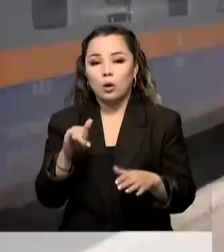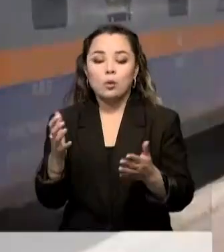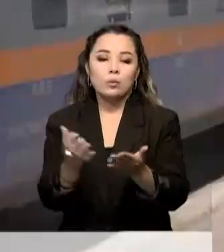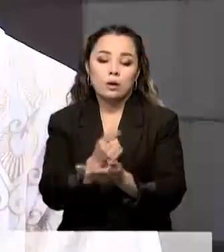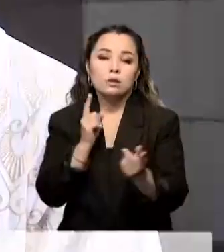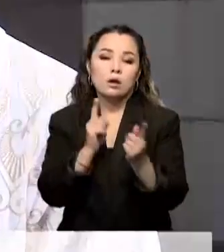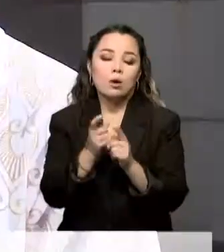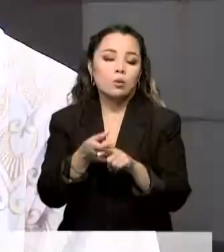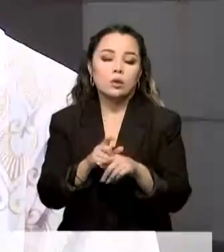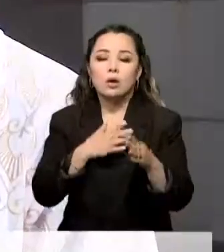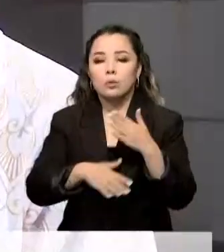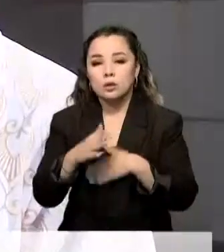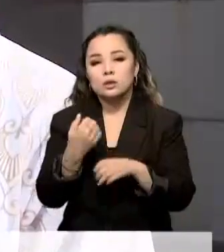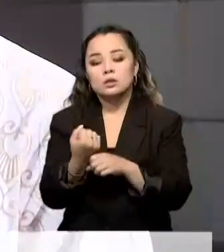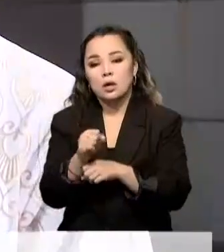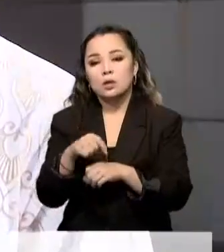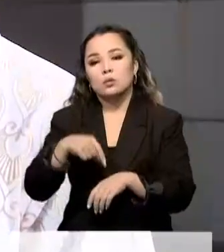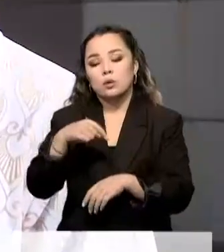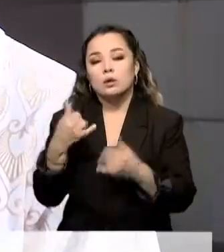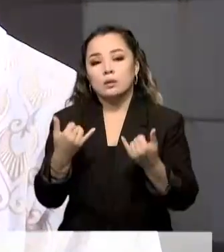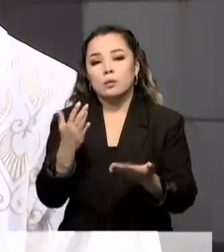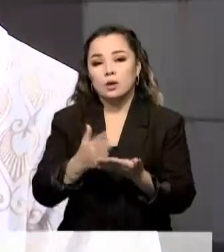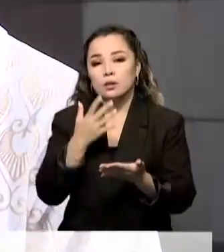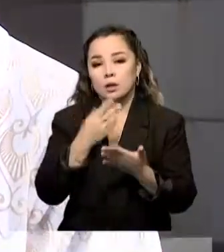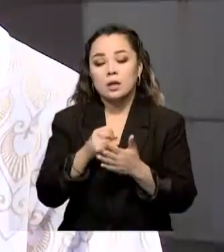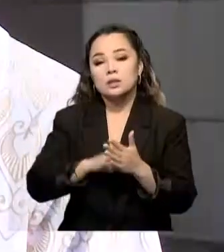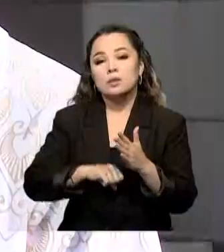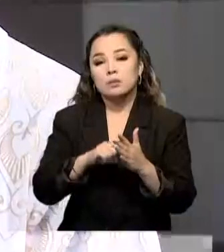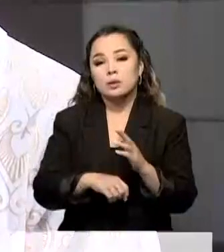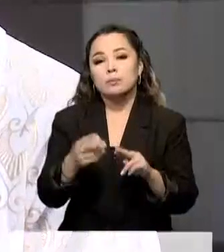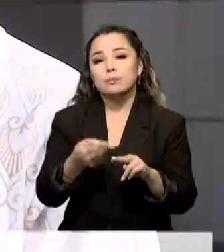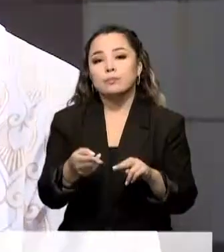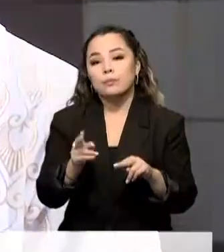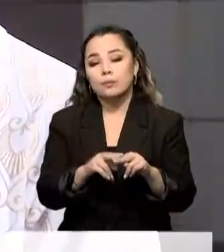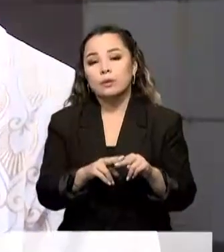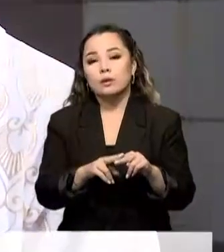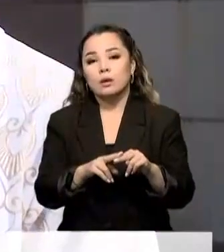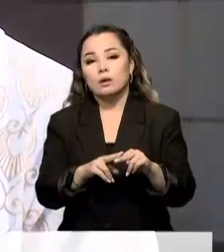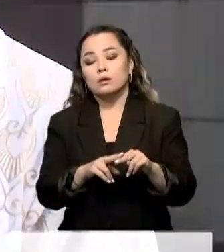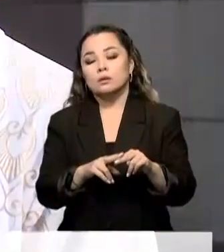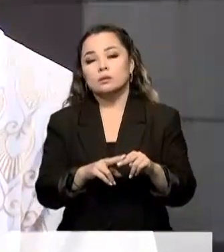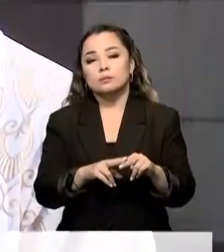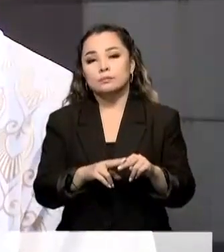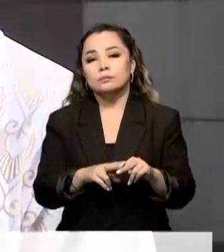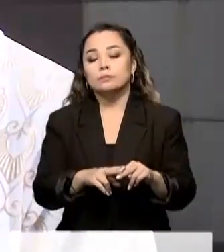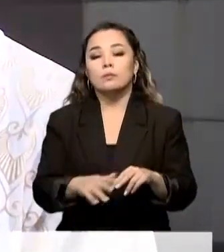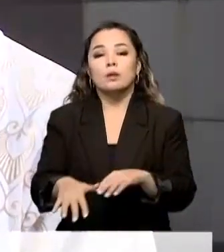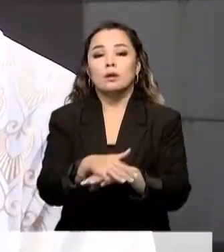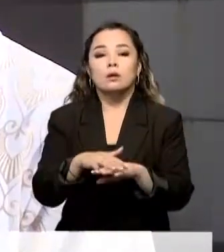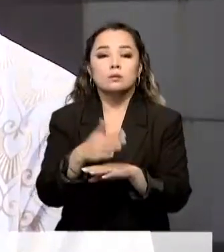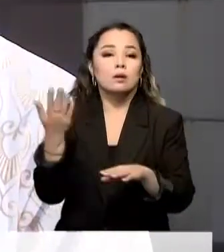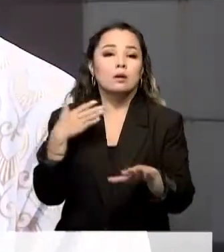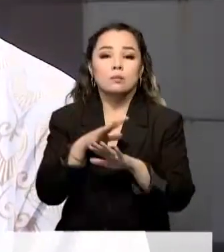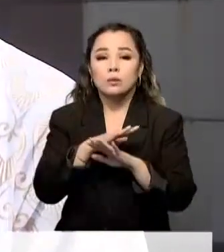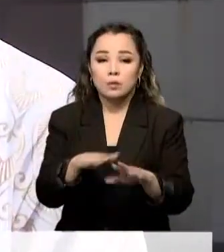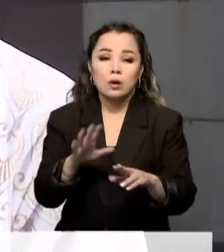өте қуаныштымын. Бұл жеңісімді енді сезініп жатырмын. Себебі бұндай атмосфера бұндай болған жоқ.